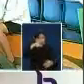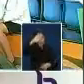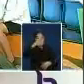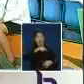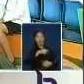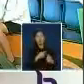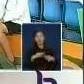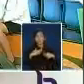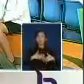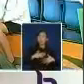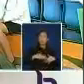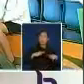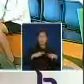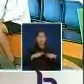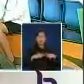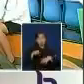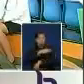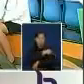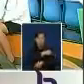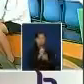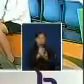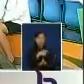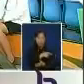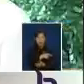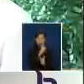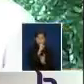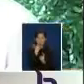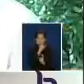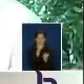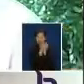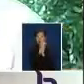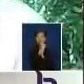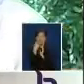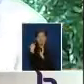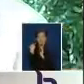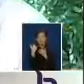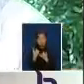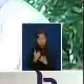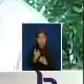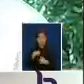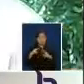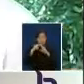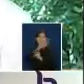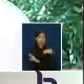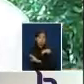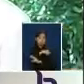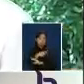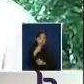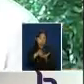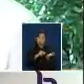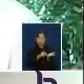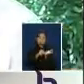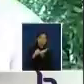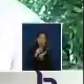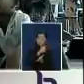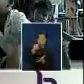ได้เพราะนั้นมาตรการตรงนี้ได้มีคำสั่งไปทั่วแล้วแล้วก็เวียนไปทั่วทุกหน่วยบริการของเราที่มีเ